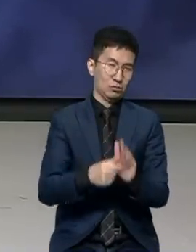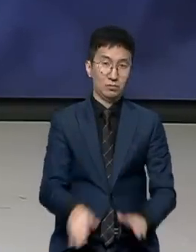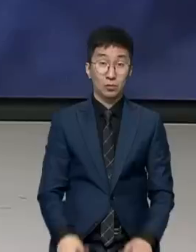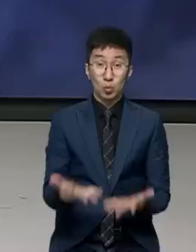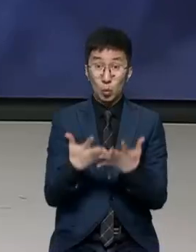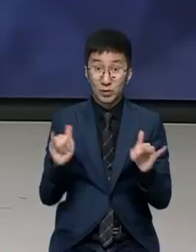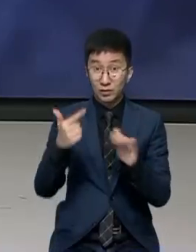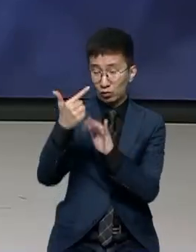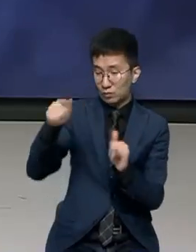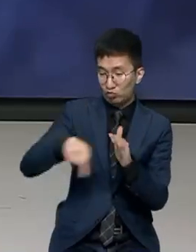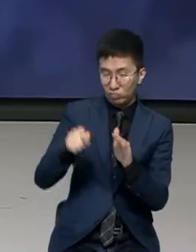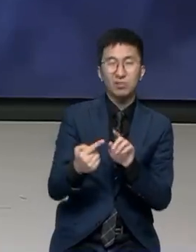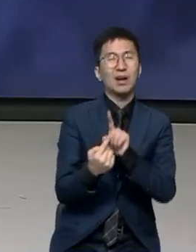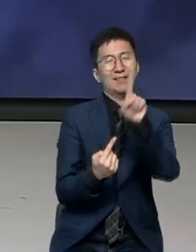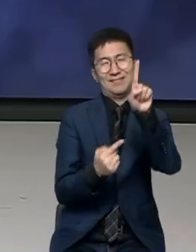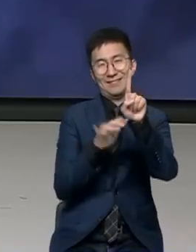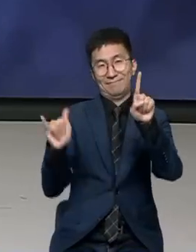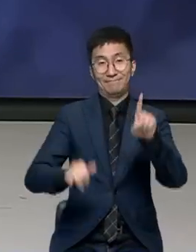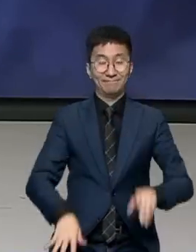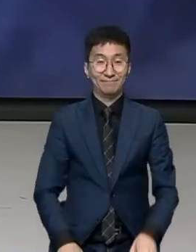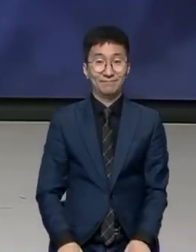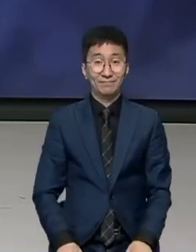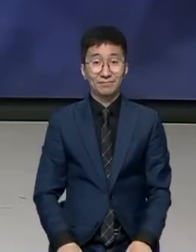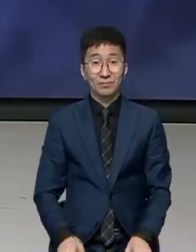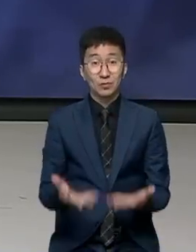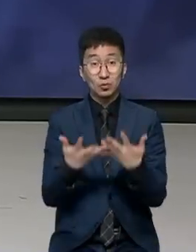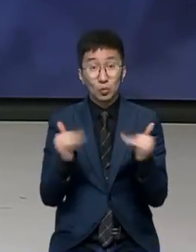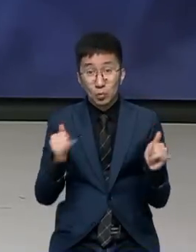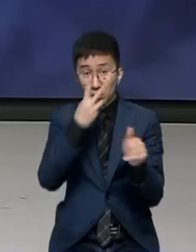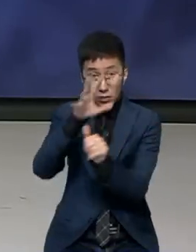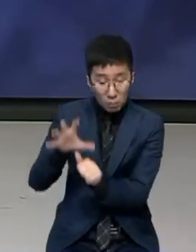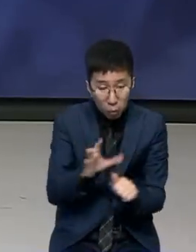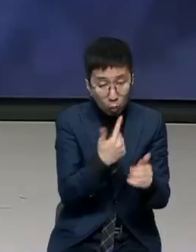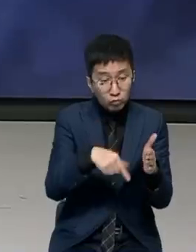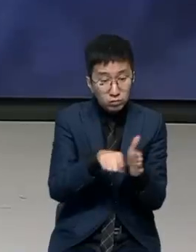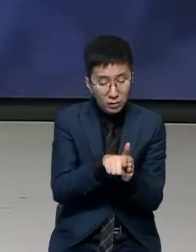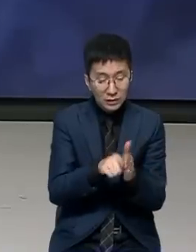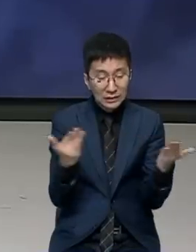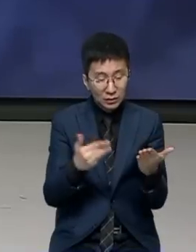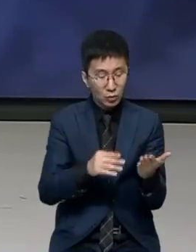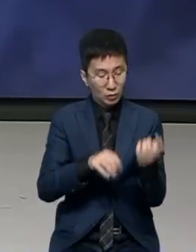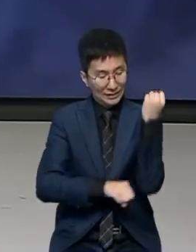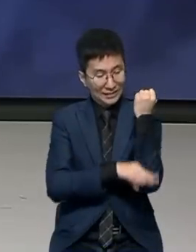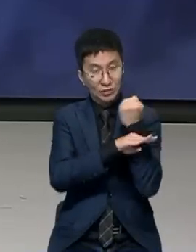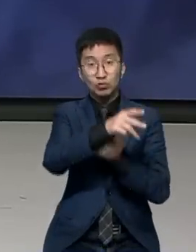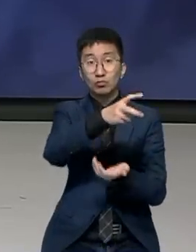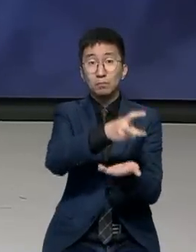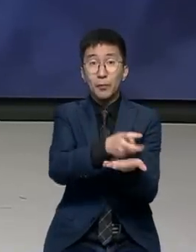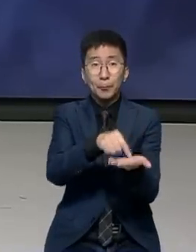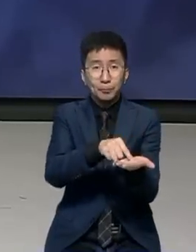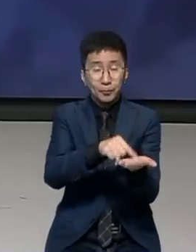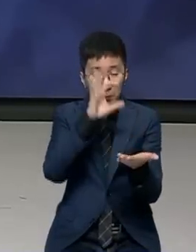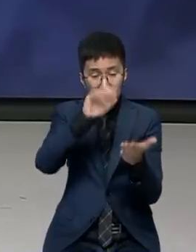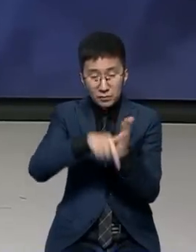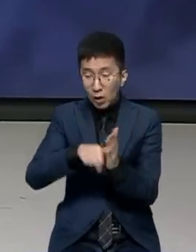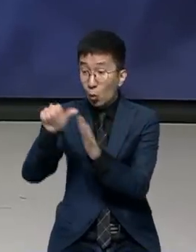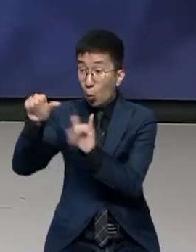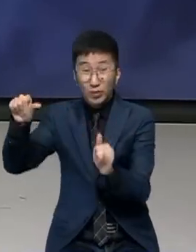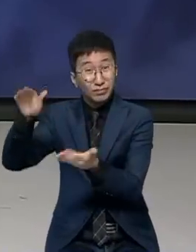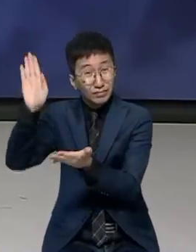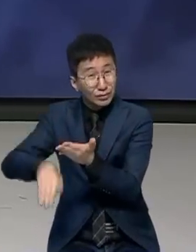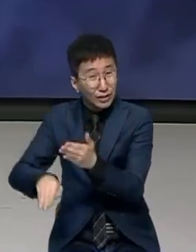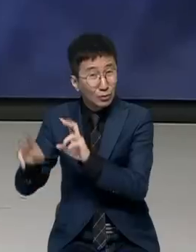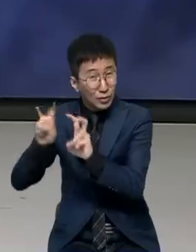노동자 6명 가운데 1명 꼴인데 문제는 노동자들을 보호하는 근로기준법 대상에서